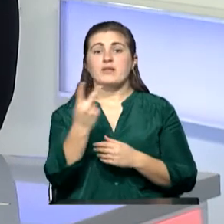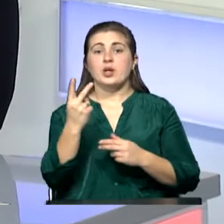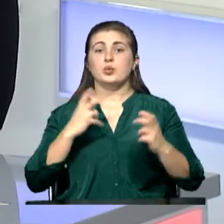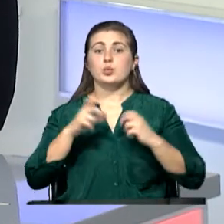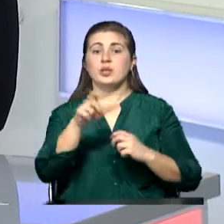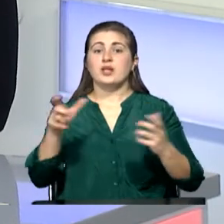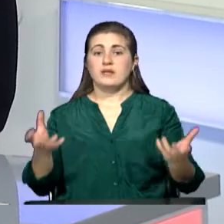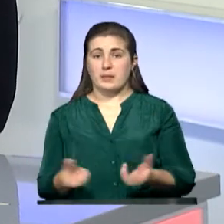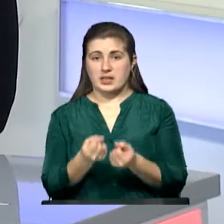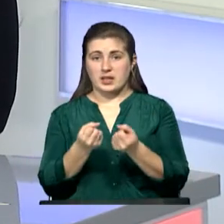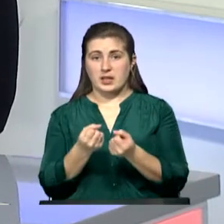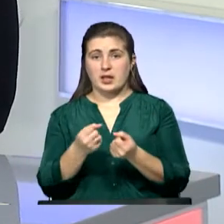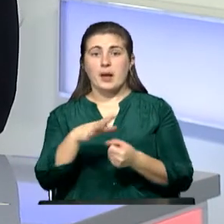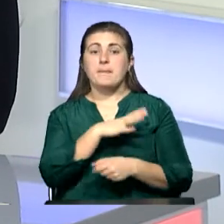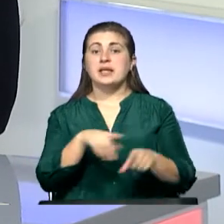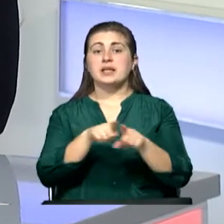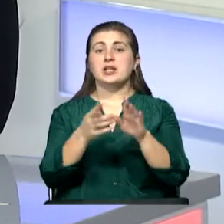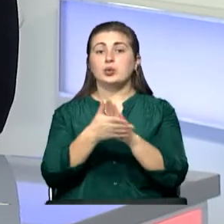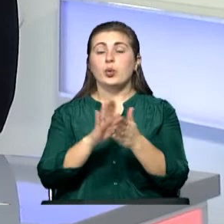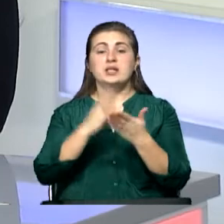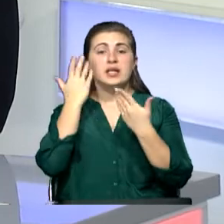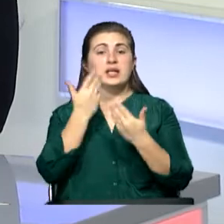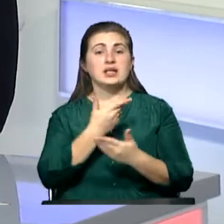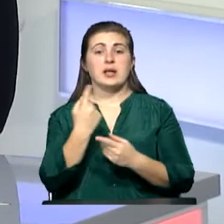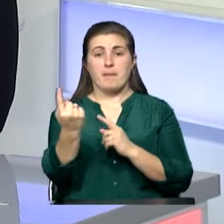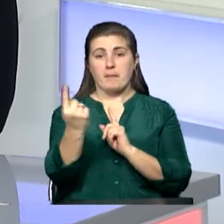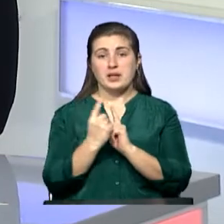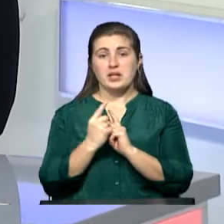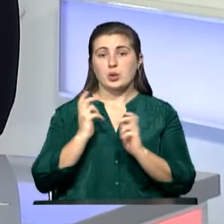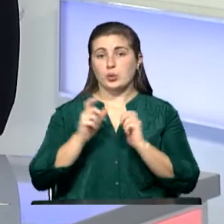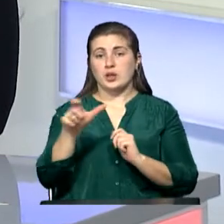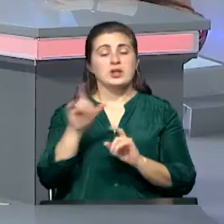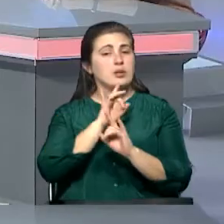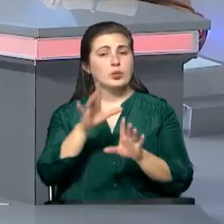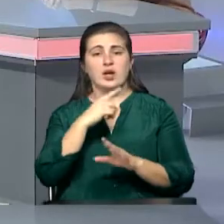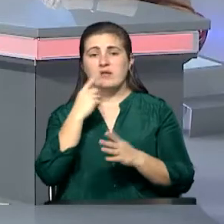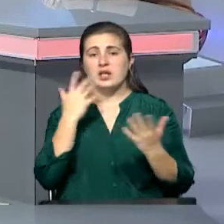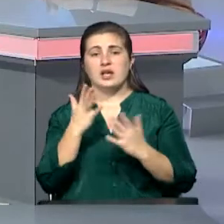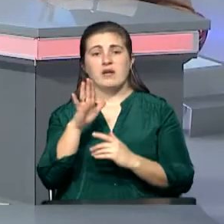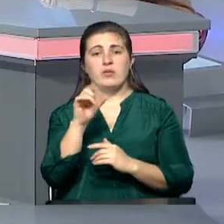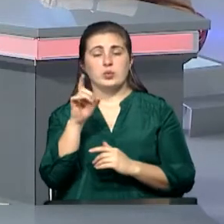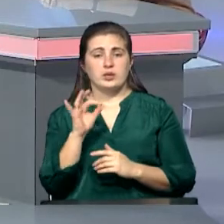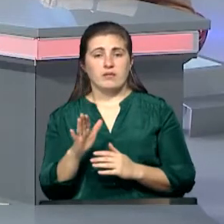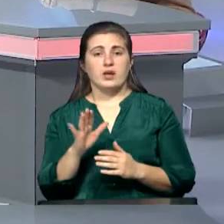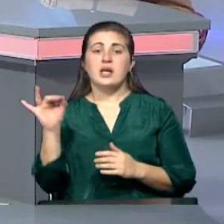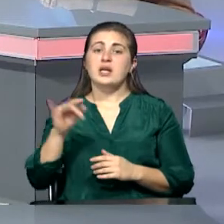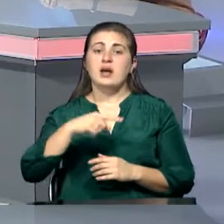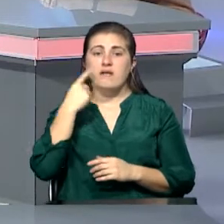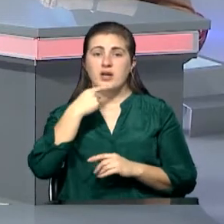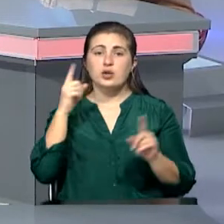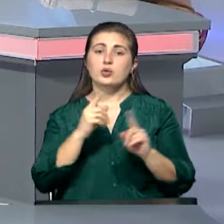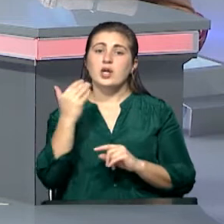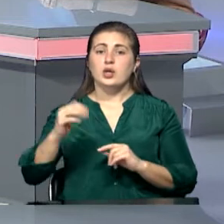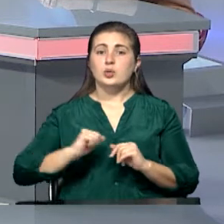спасли. Были такие ситуации, когда к нам подходили студенты, не буду говорить, каких вузов, и говорили, что у их